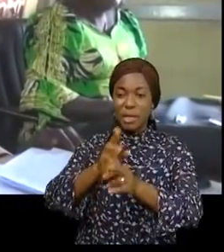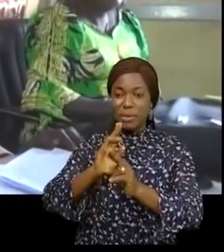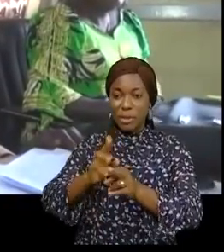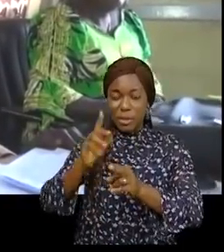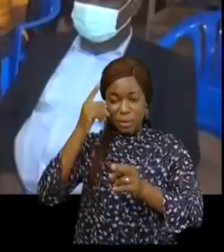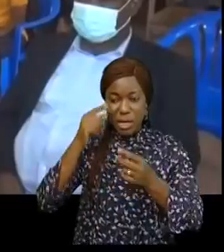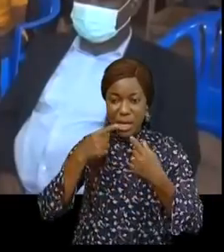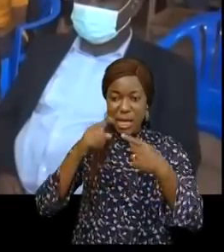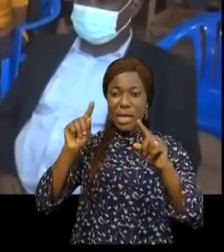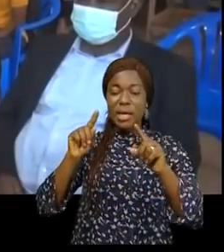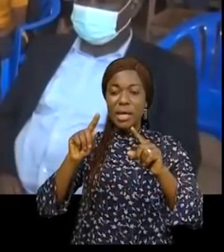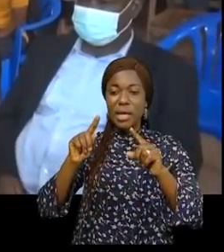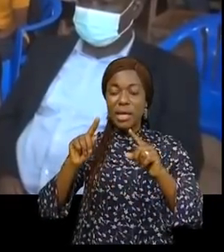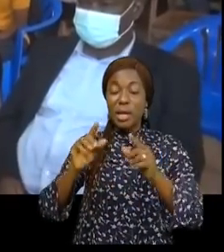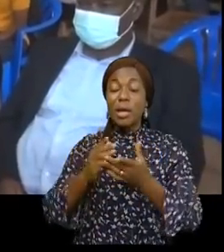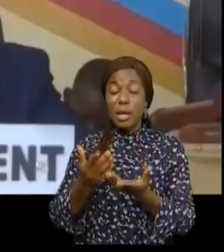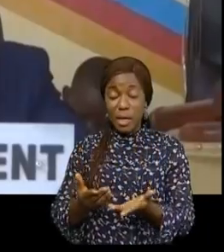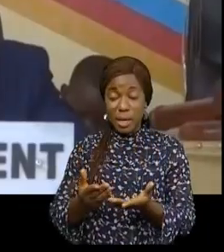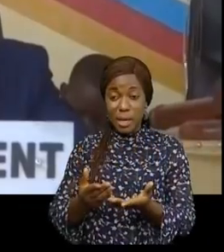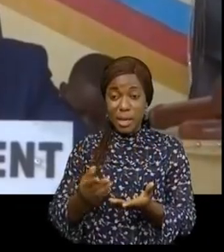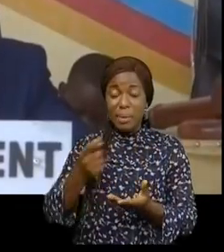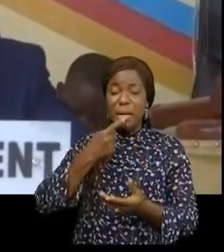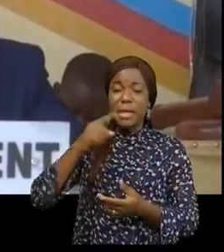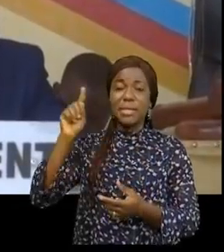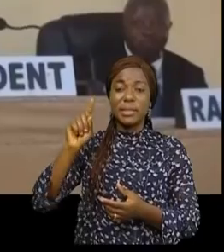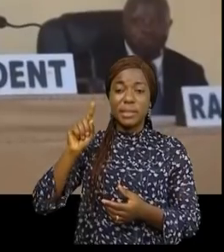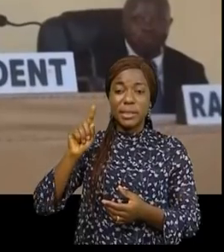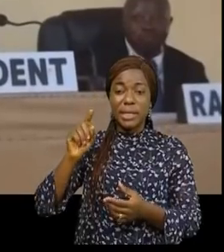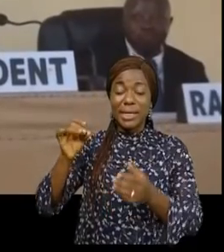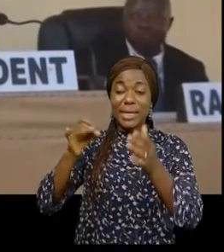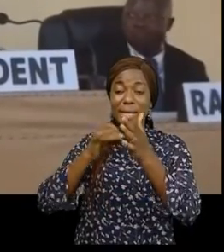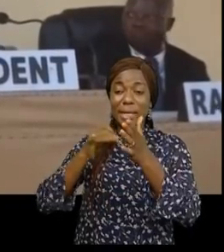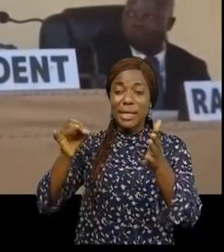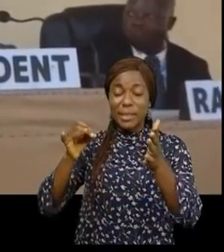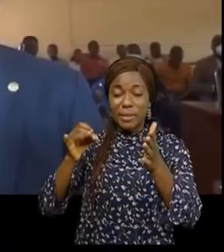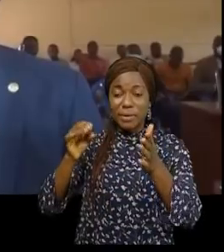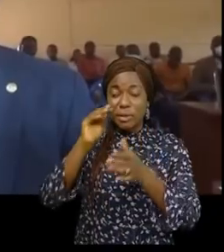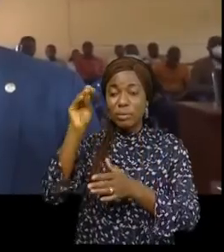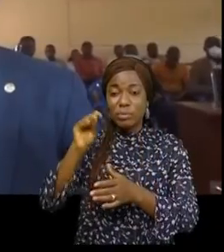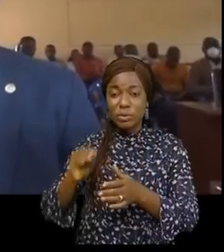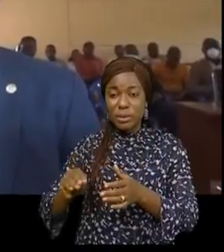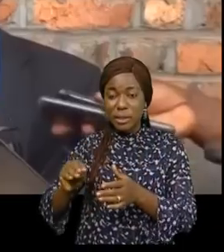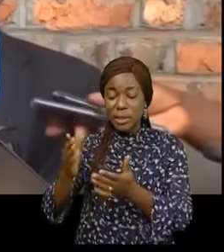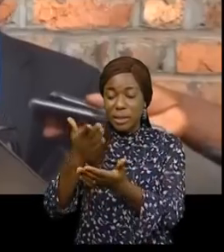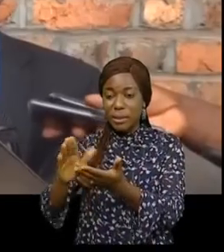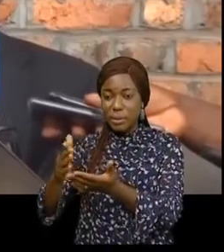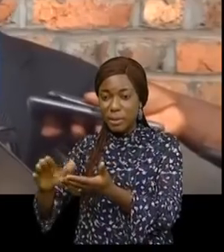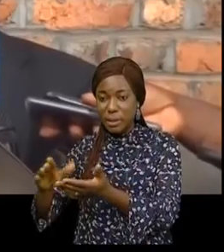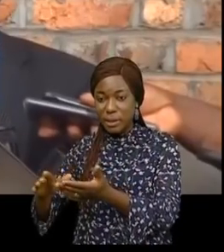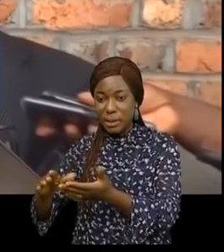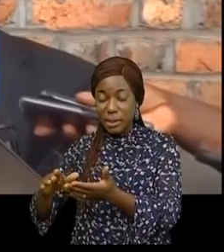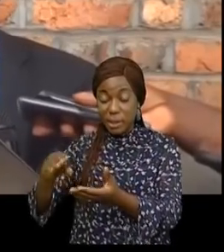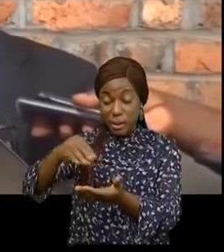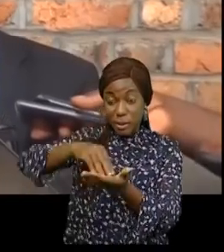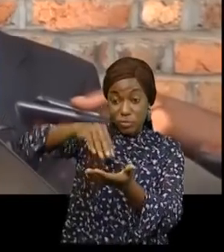à plus de 90% de la dernière campagne de distribution gratuite des moustiquaires dans le Haut-Uele. La campagne qui s'est déroulée dans la